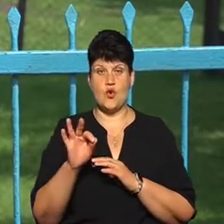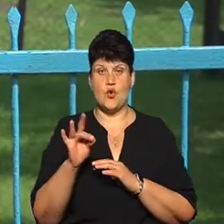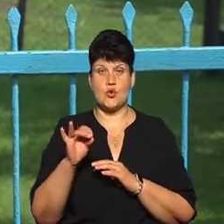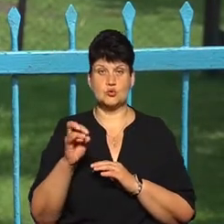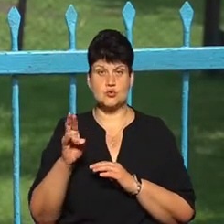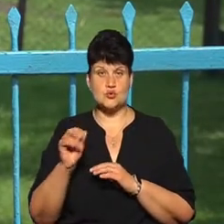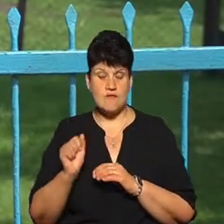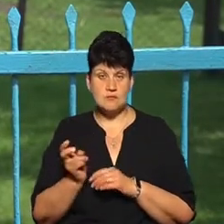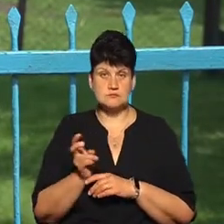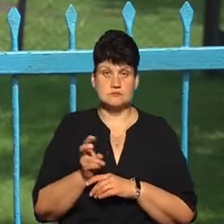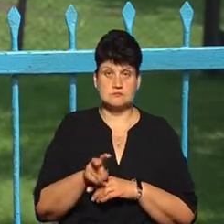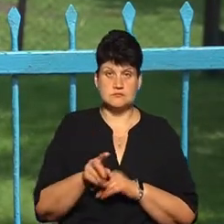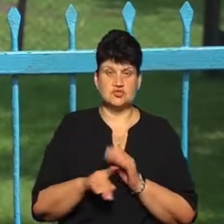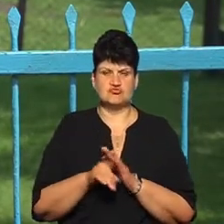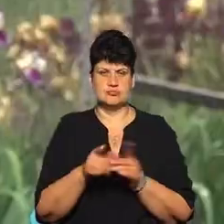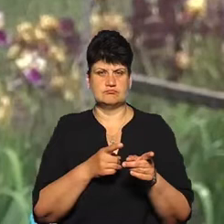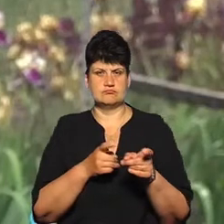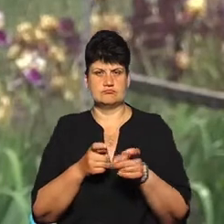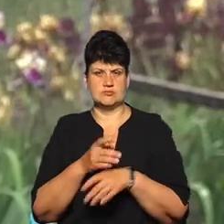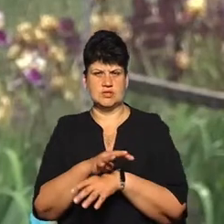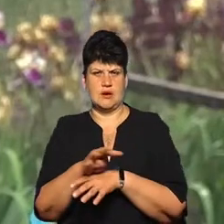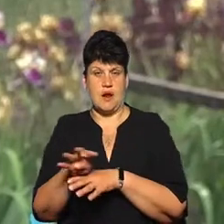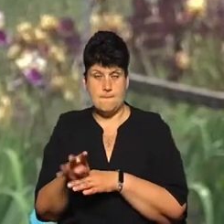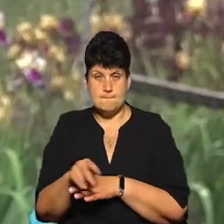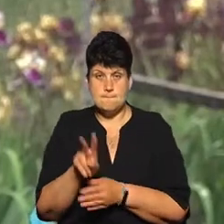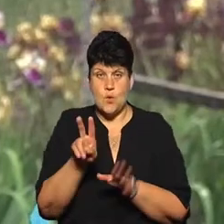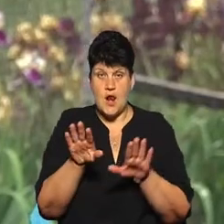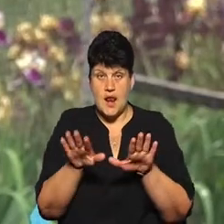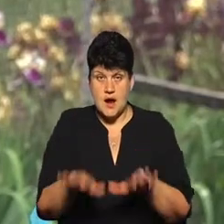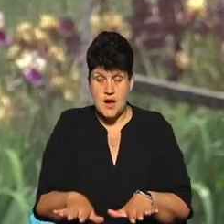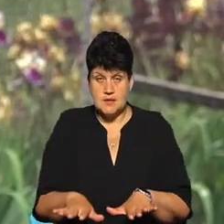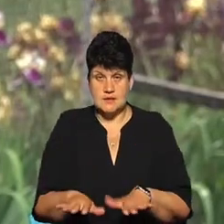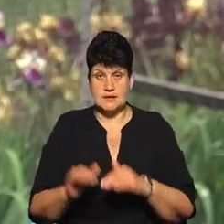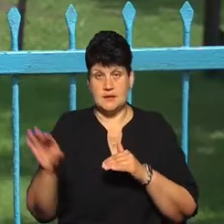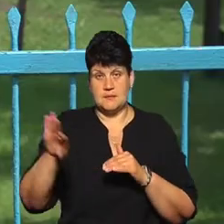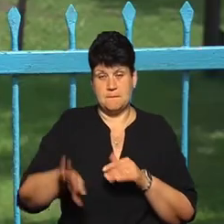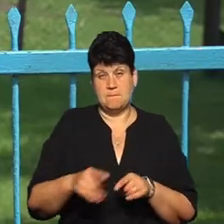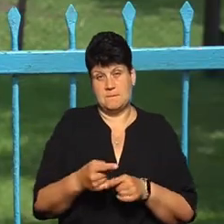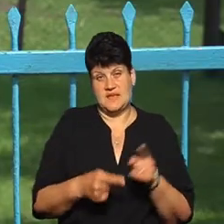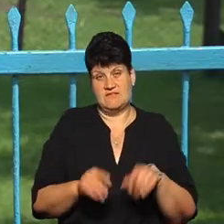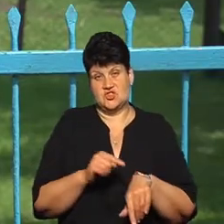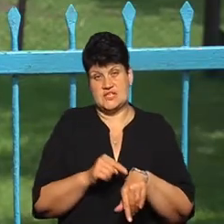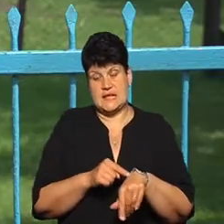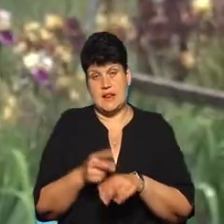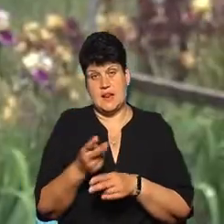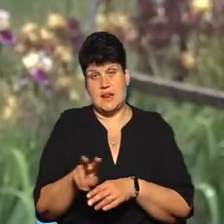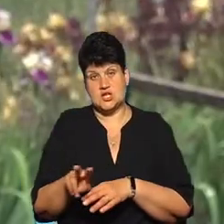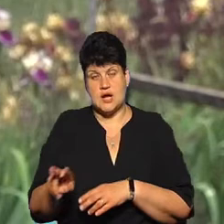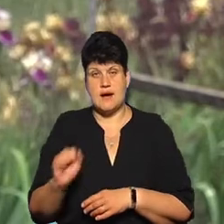підходити, почалась стрільба по нам. Полягали на березі, лежали десь півчаса. Під'їхали азовці